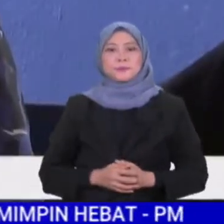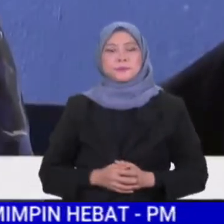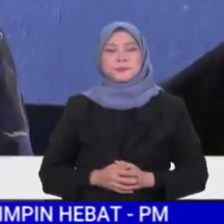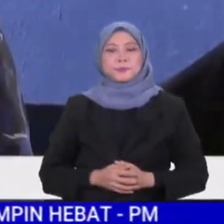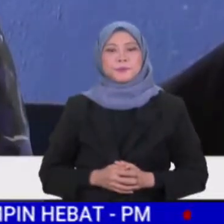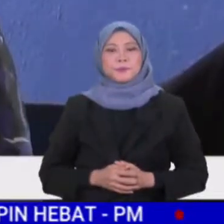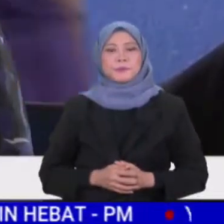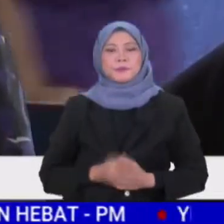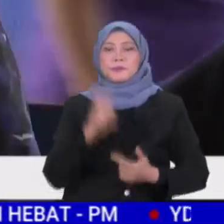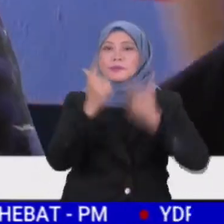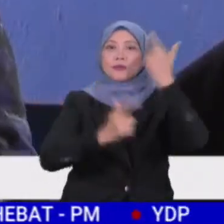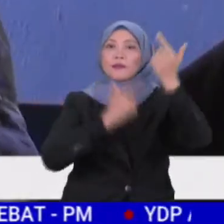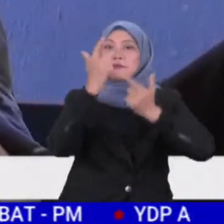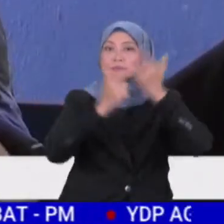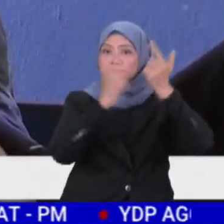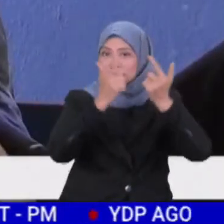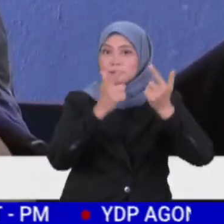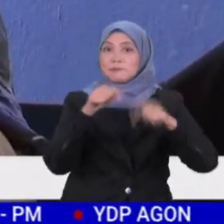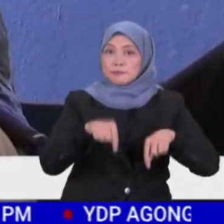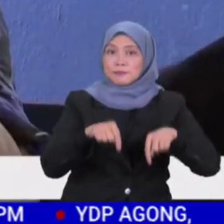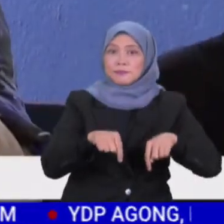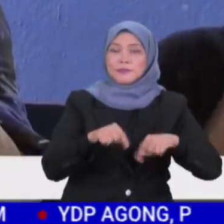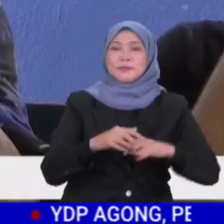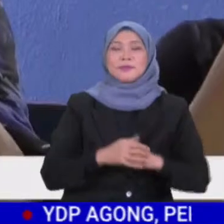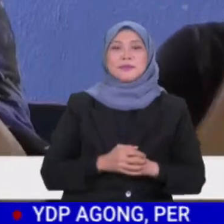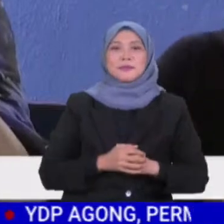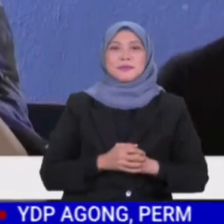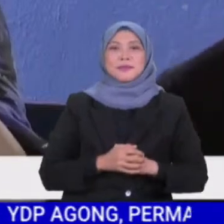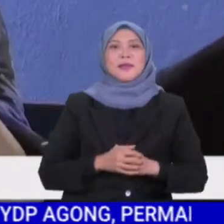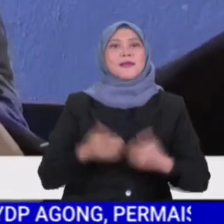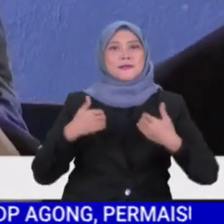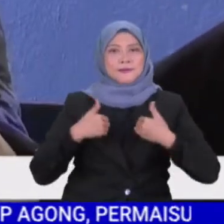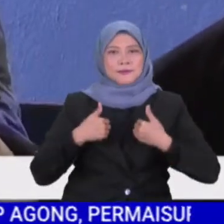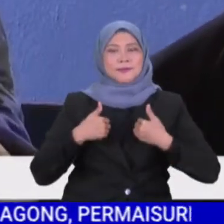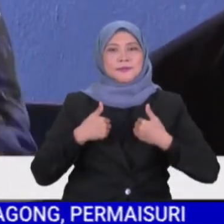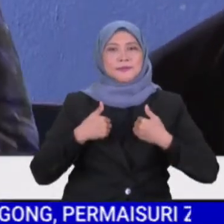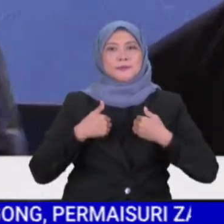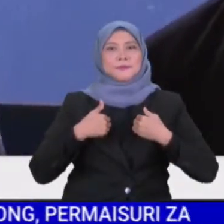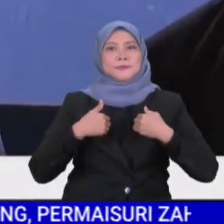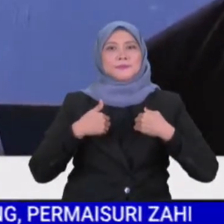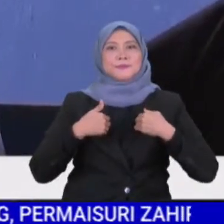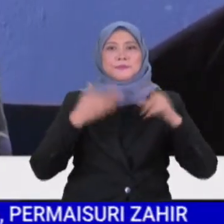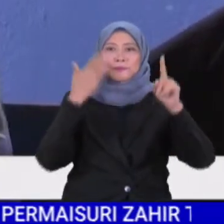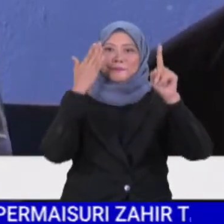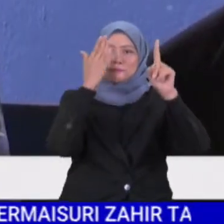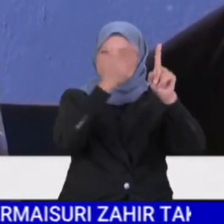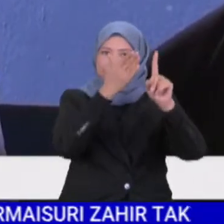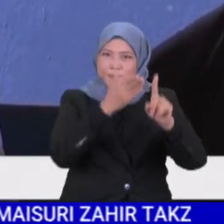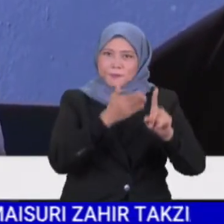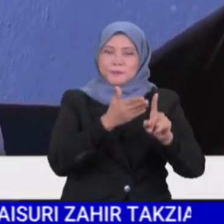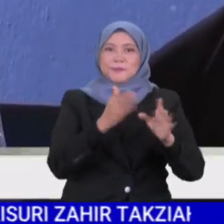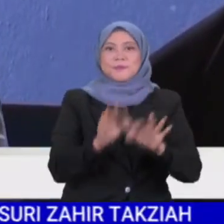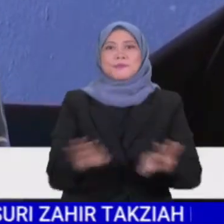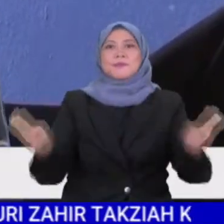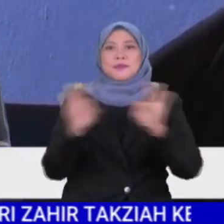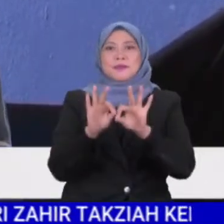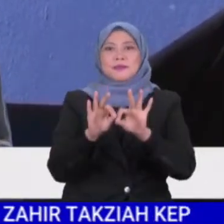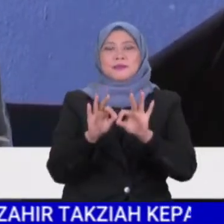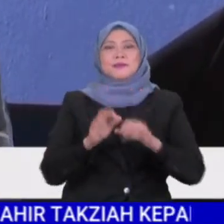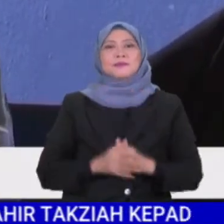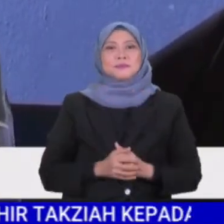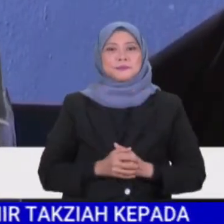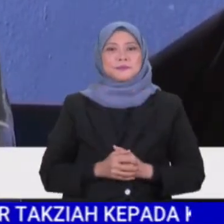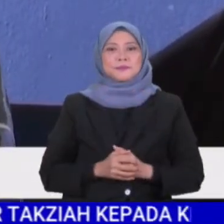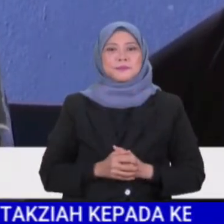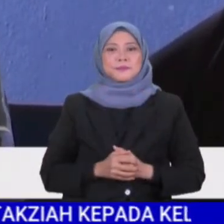Kerana lawatan ini mempunyai misi-misi yang tertentu daripada pelbagai sudut.